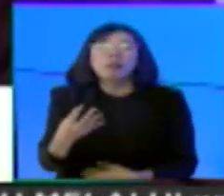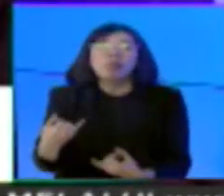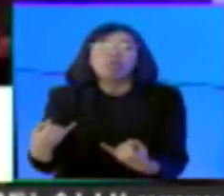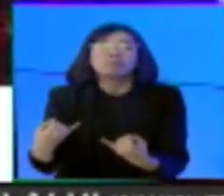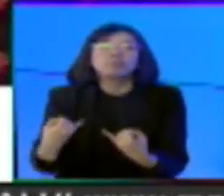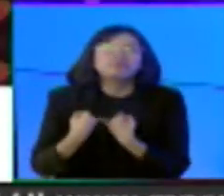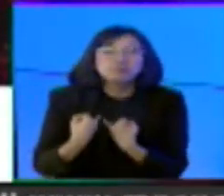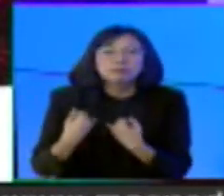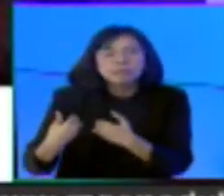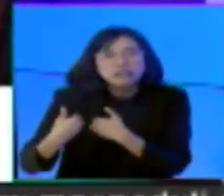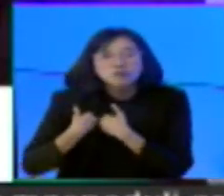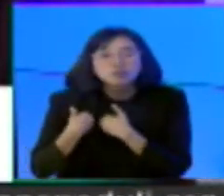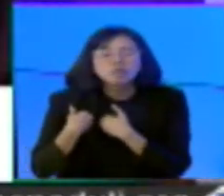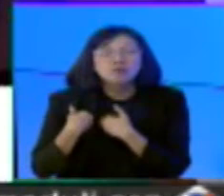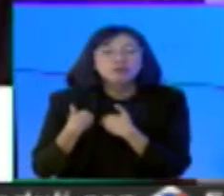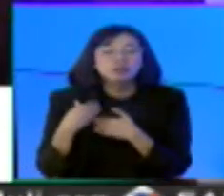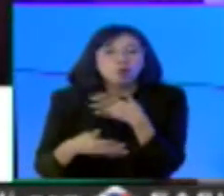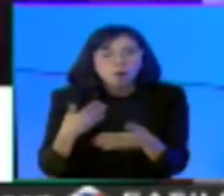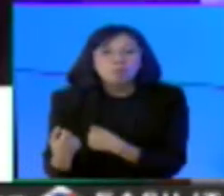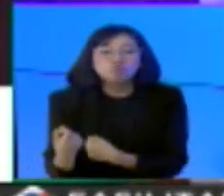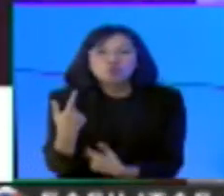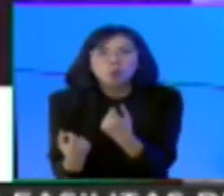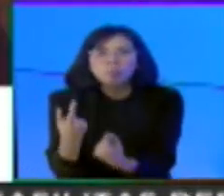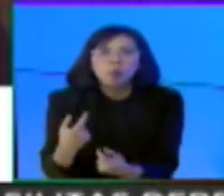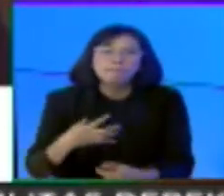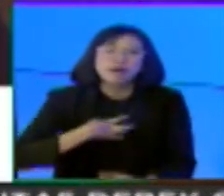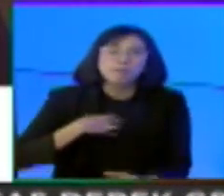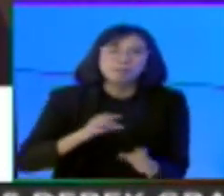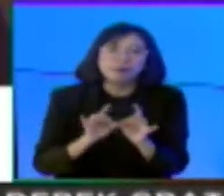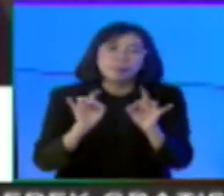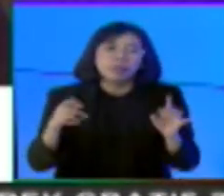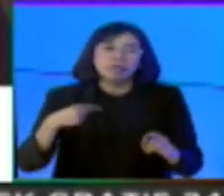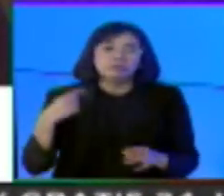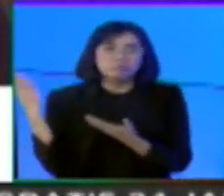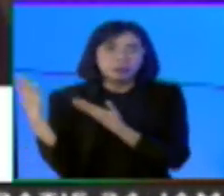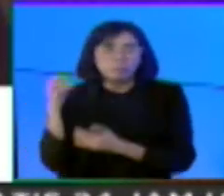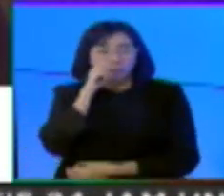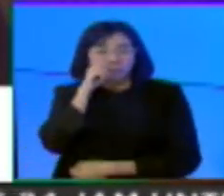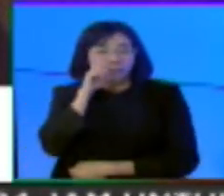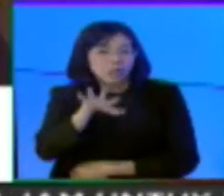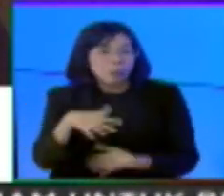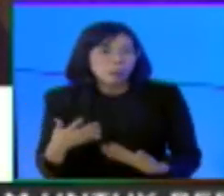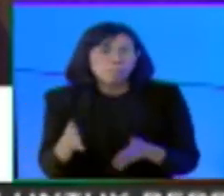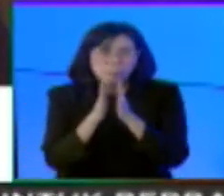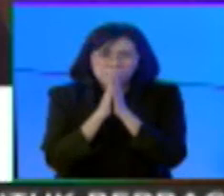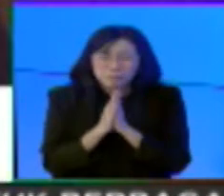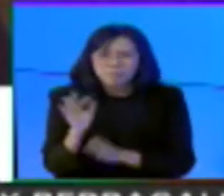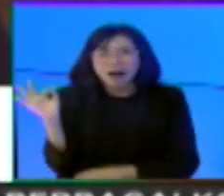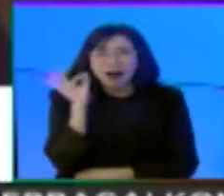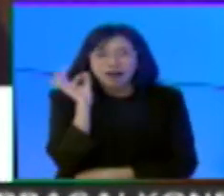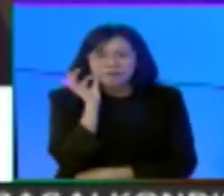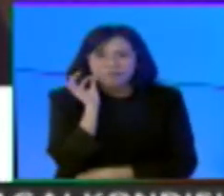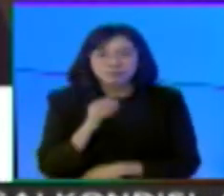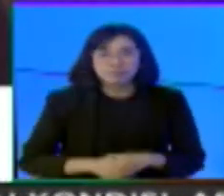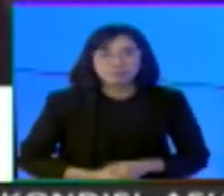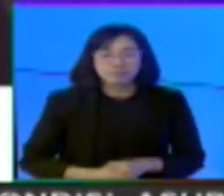yang sampai kepada publik sehingga menimbulkan perbedaan pendapat. Maka saya menyampaikan permohonan maaf.